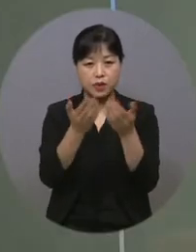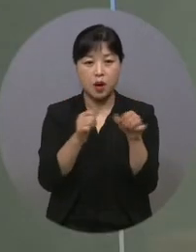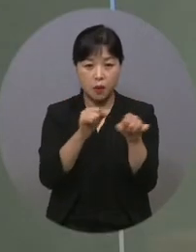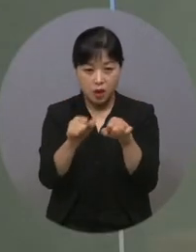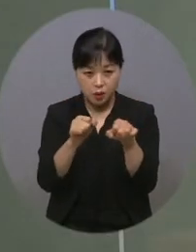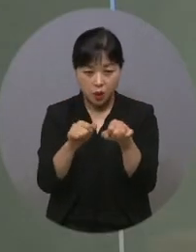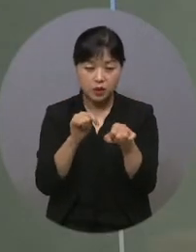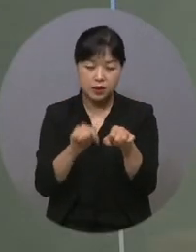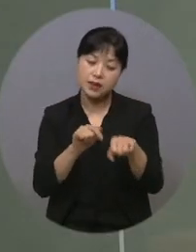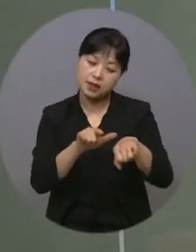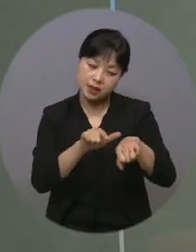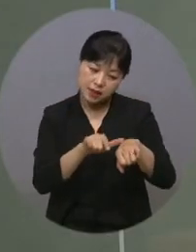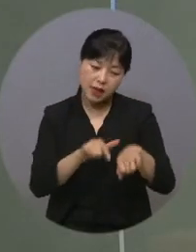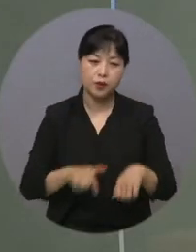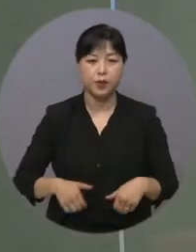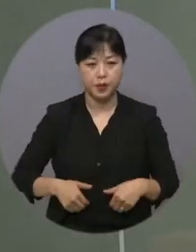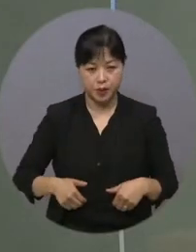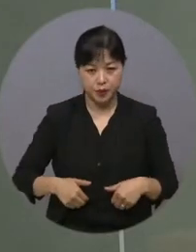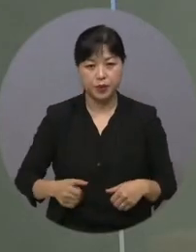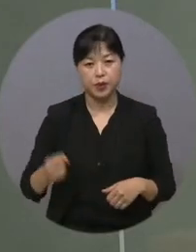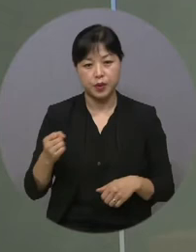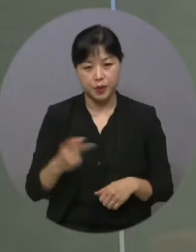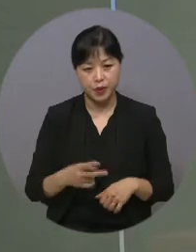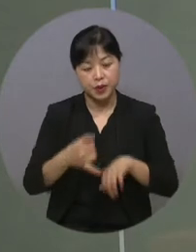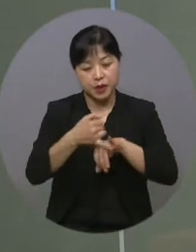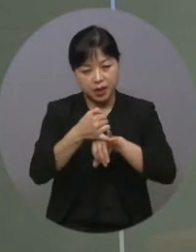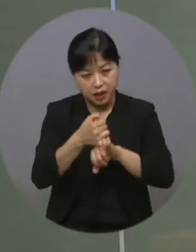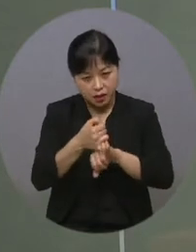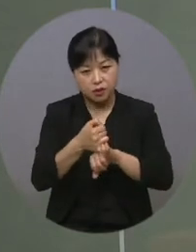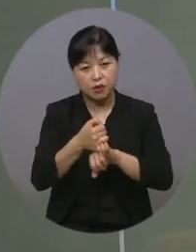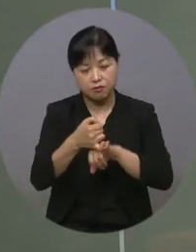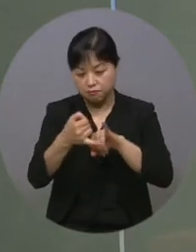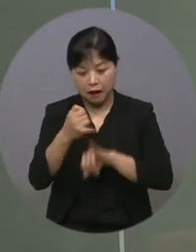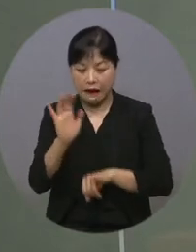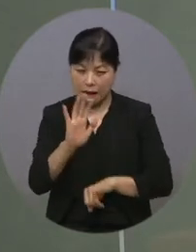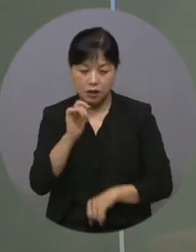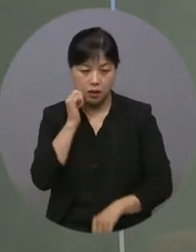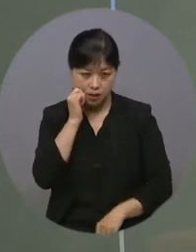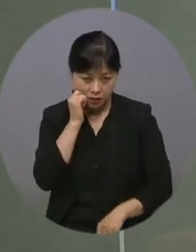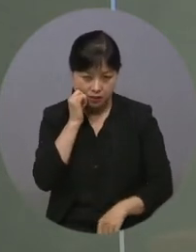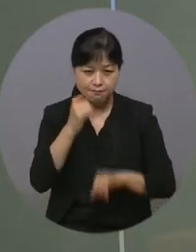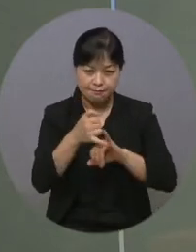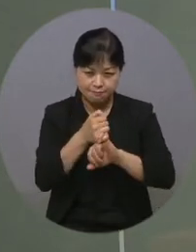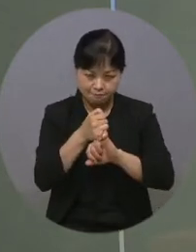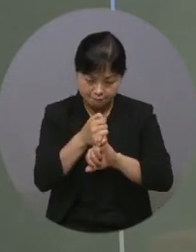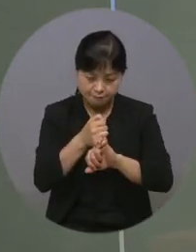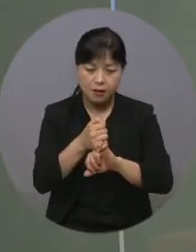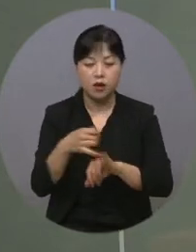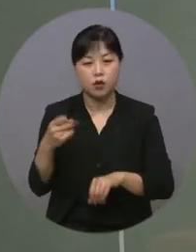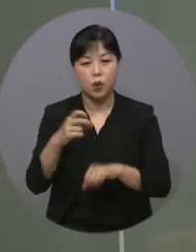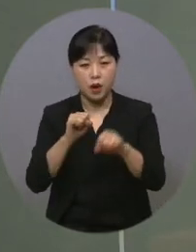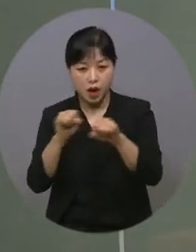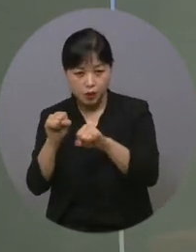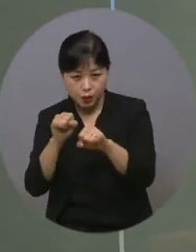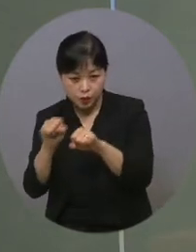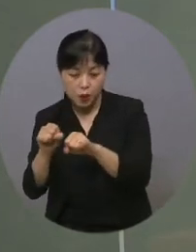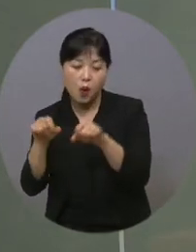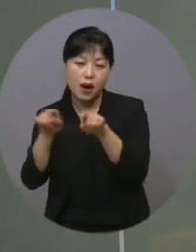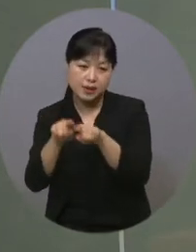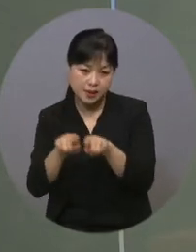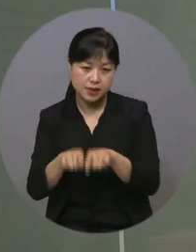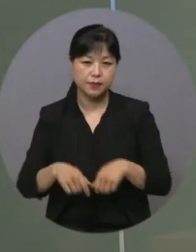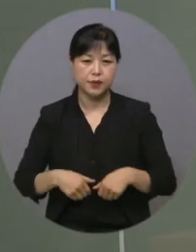시간도 필요하죠. 약속도 지켜야 하죠. 또 행동도 거기에